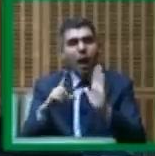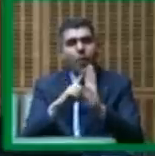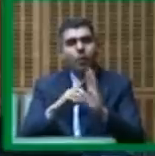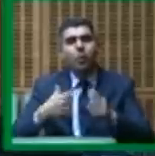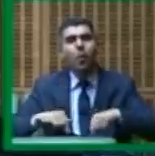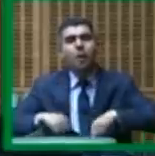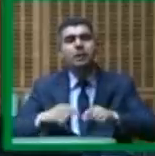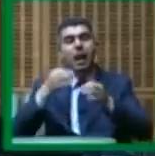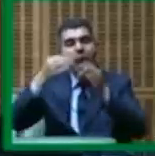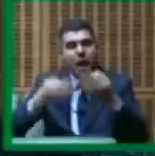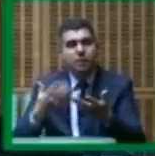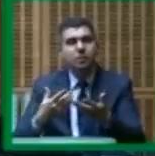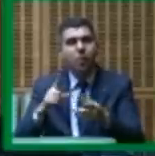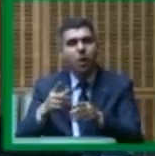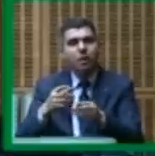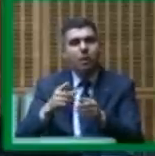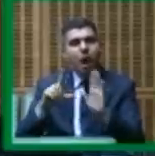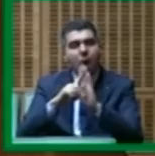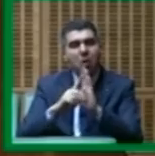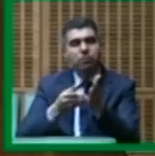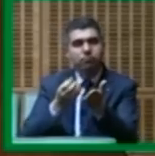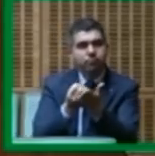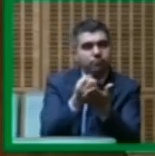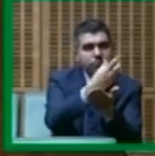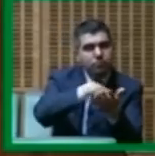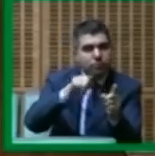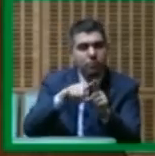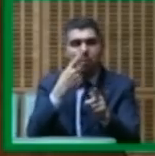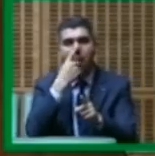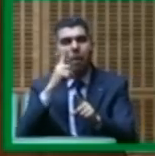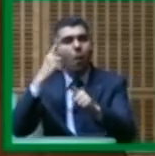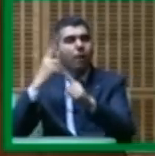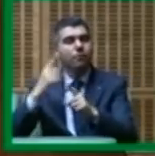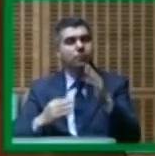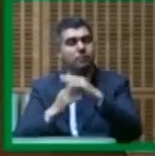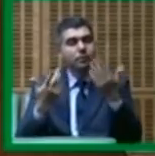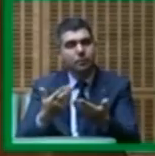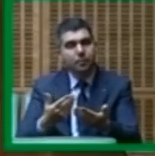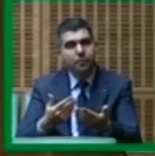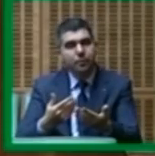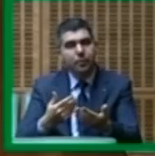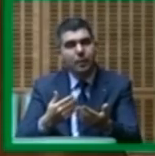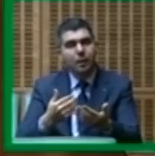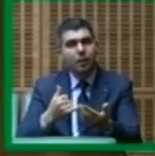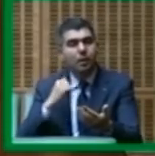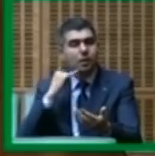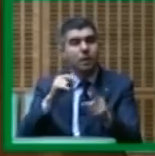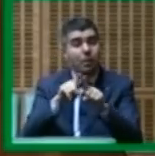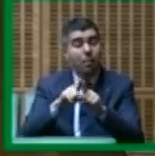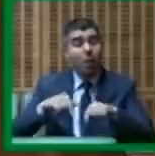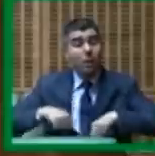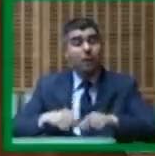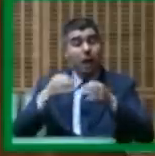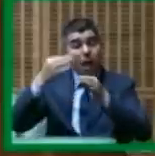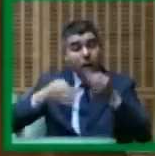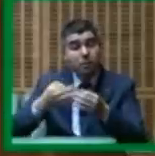طبعا العدل هو الاساس، العدل هو اساس الملك. والسيد وزير العدل مطلوب منه في هذه المرحله هذه